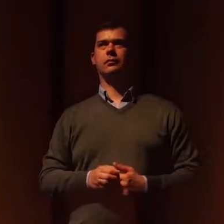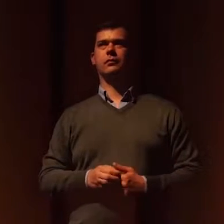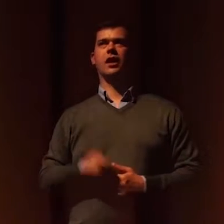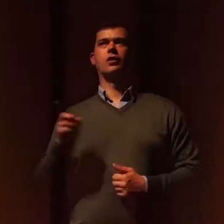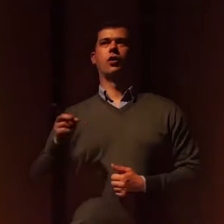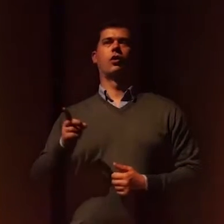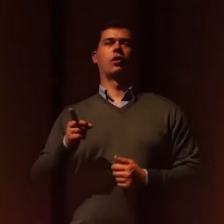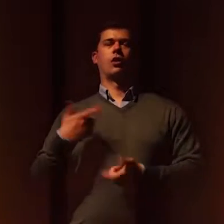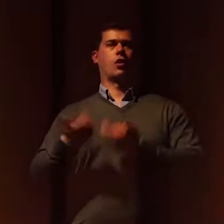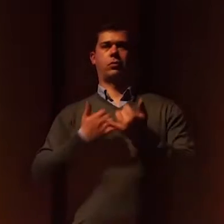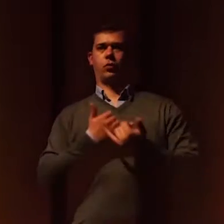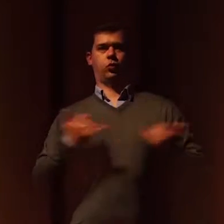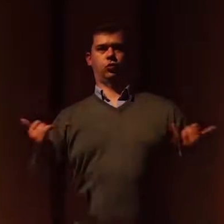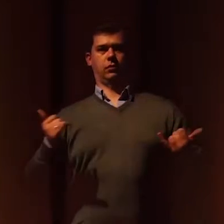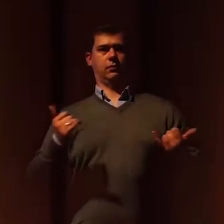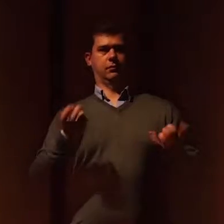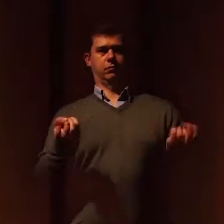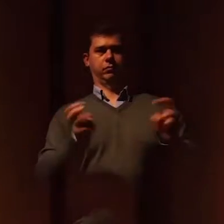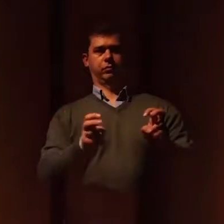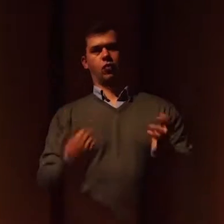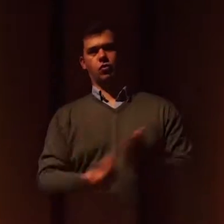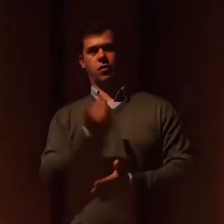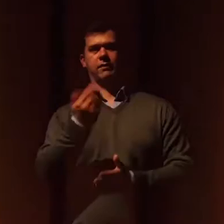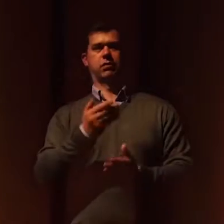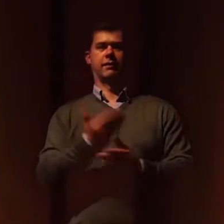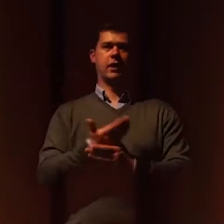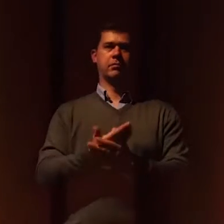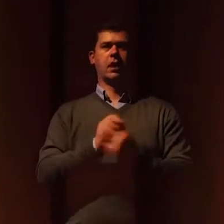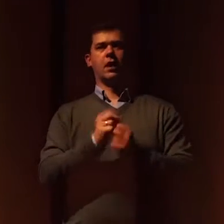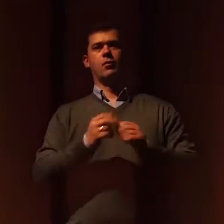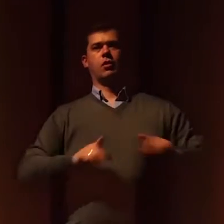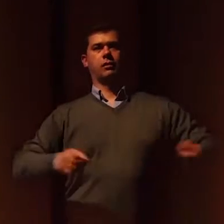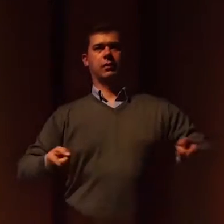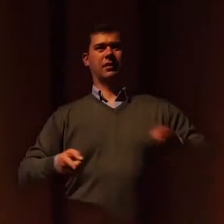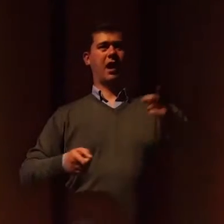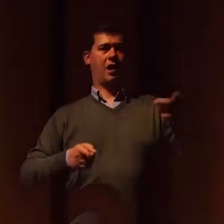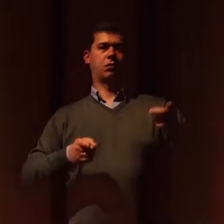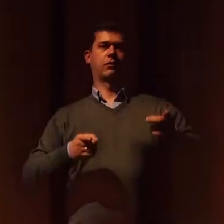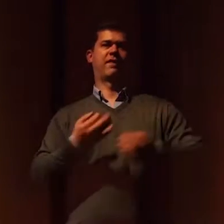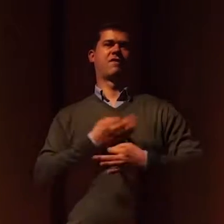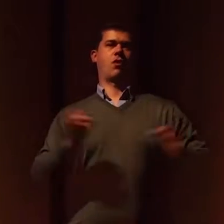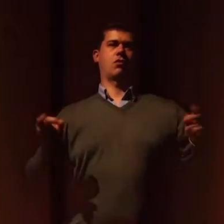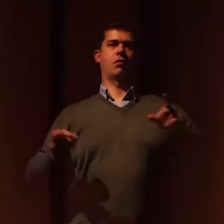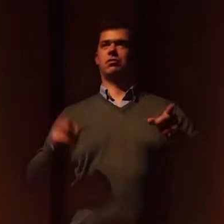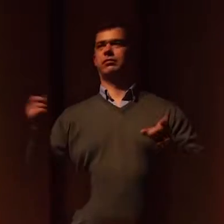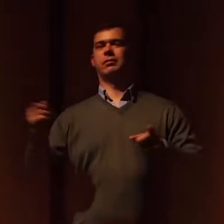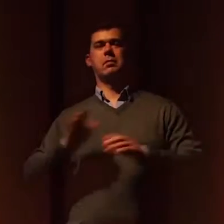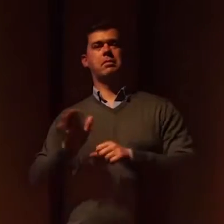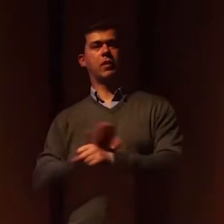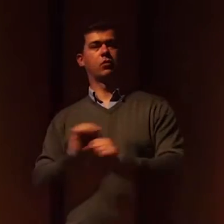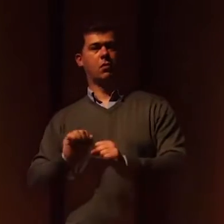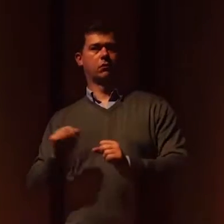tworzone różne instytucje które zależ działają z kolei niezależnie od pełnomocnika przy